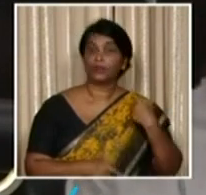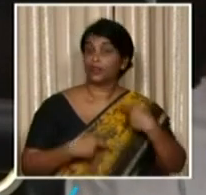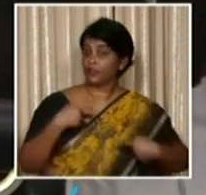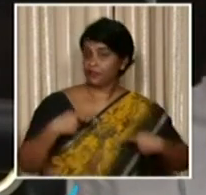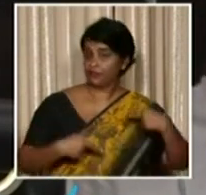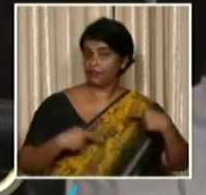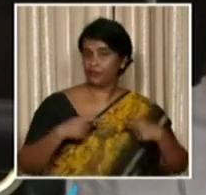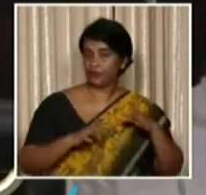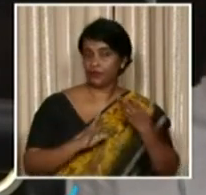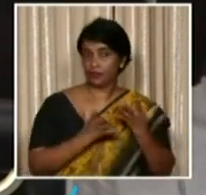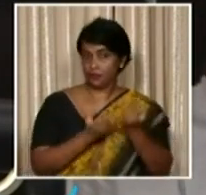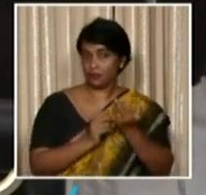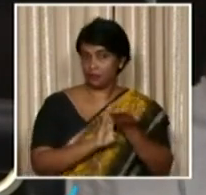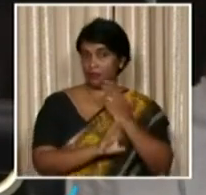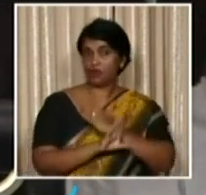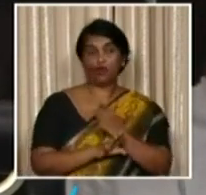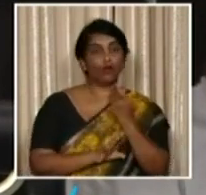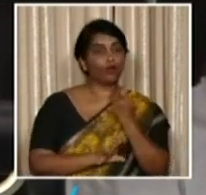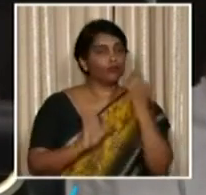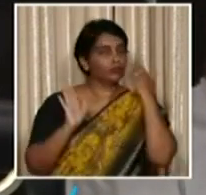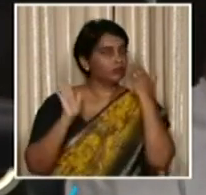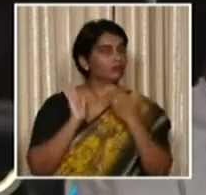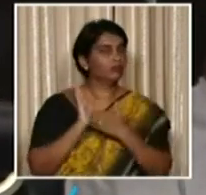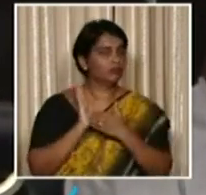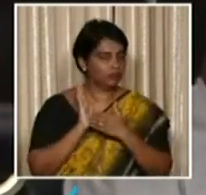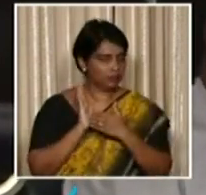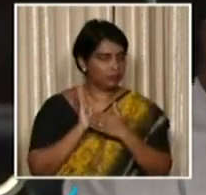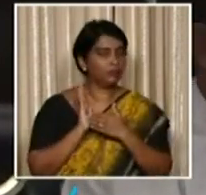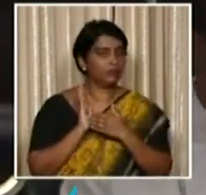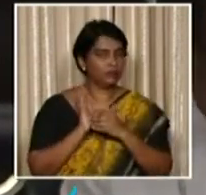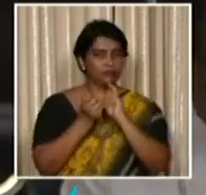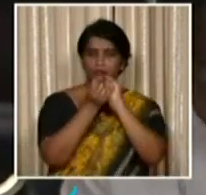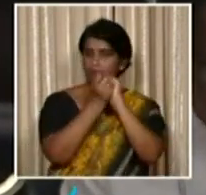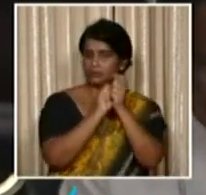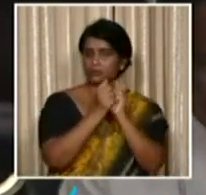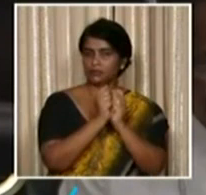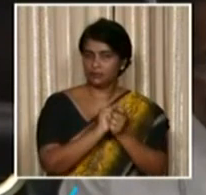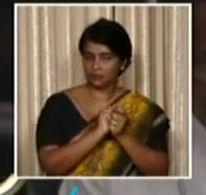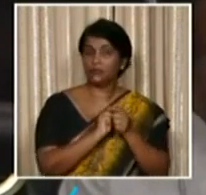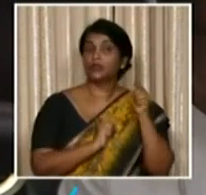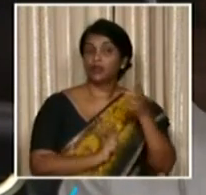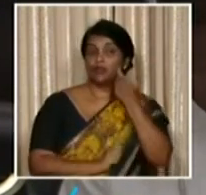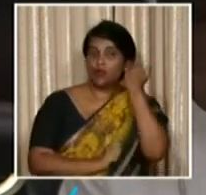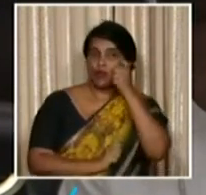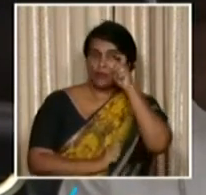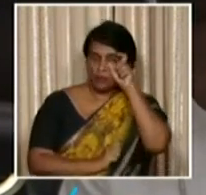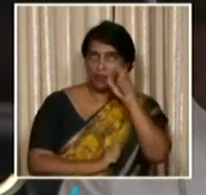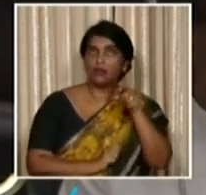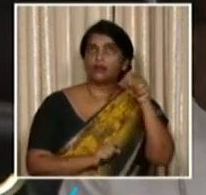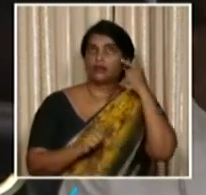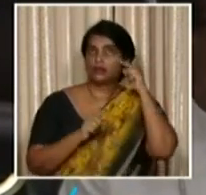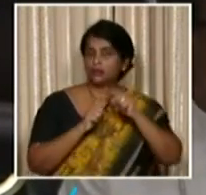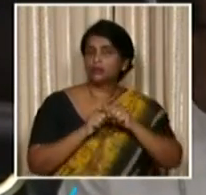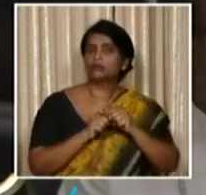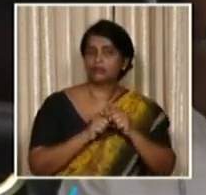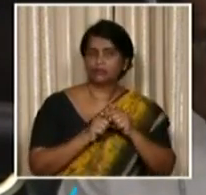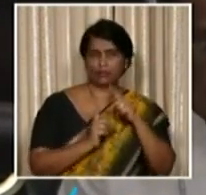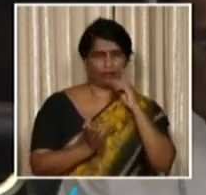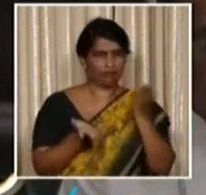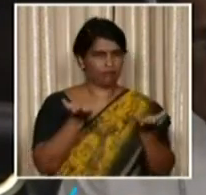විවාදයට ගන්න කලින් මුදල් පිළිබඳ මේ සංශෝධන ඒවා හොයලා බලලා ඒ ගැන සංවරණ හා